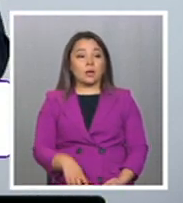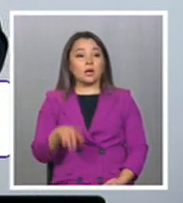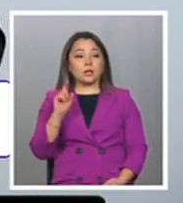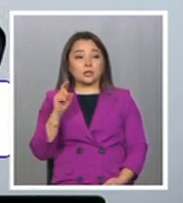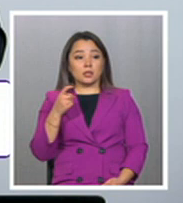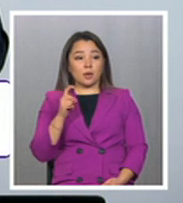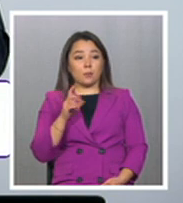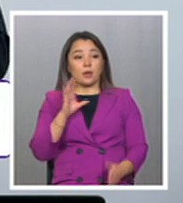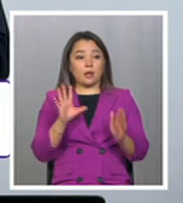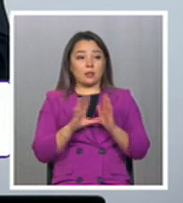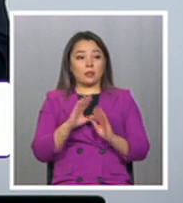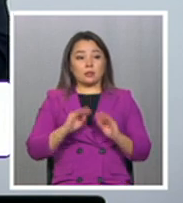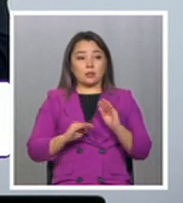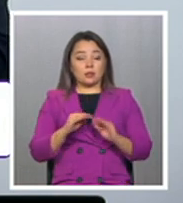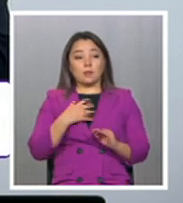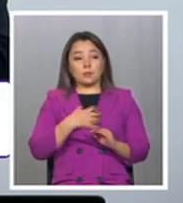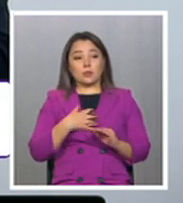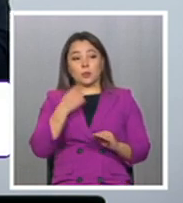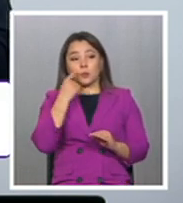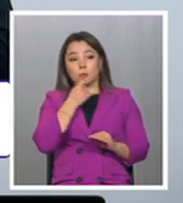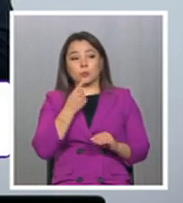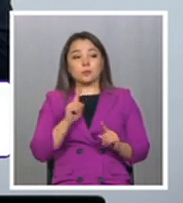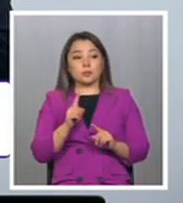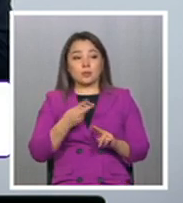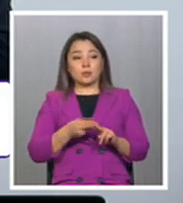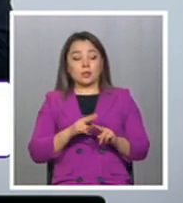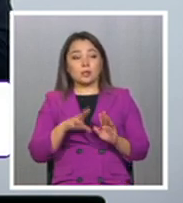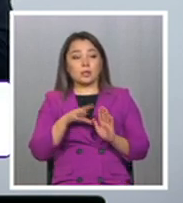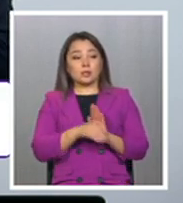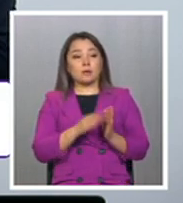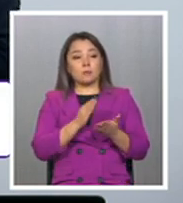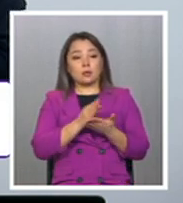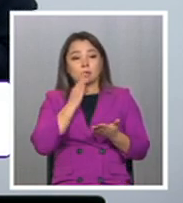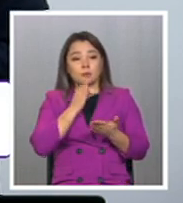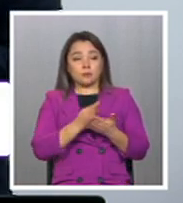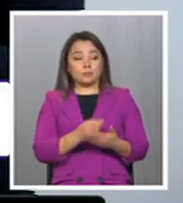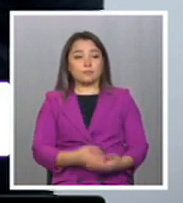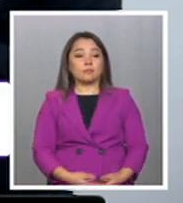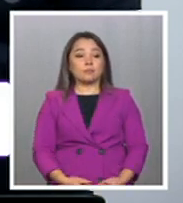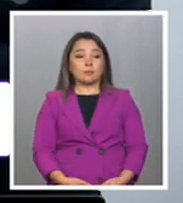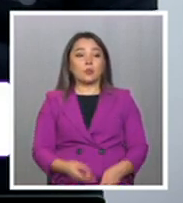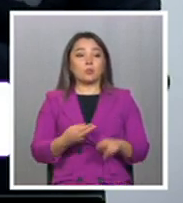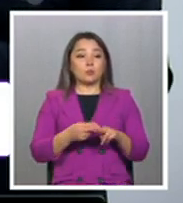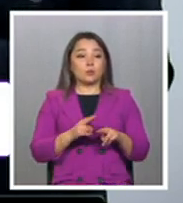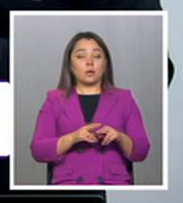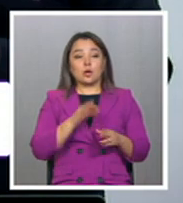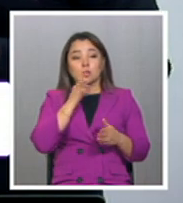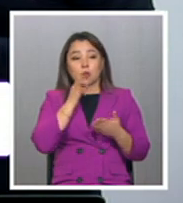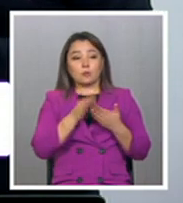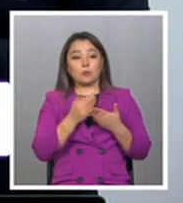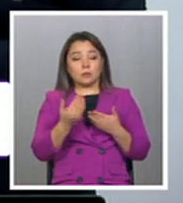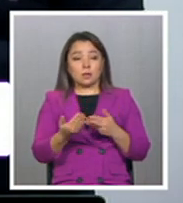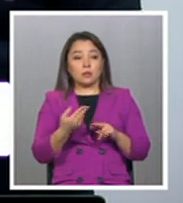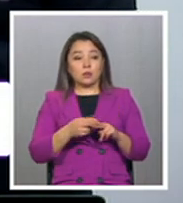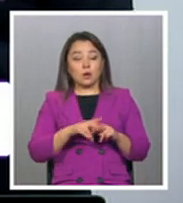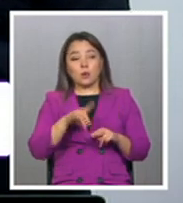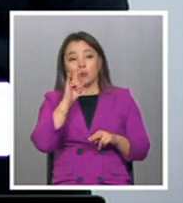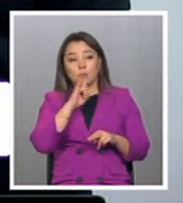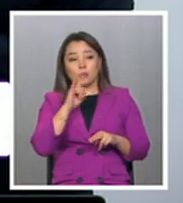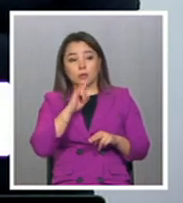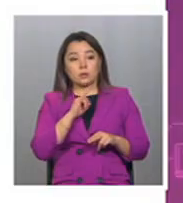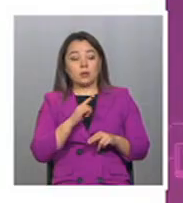Химиялық энергияның негізгі көзіне не жатады? Бұның жауабы, яғни мұнай,